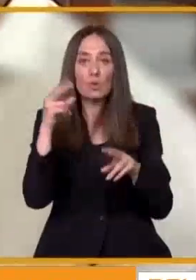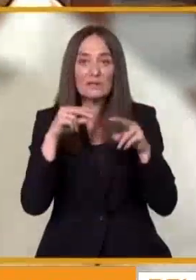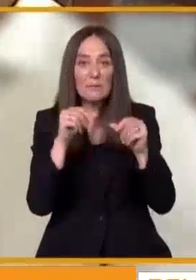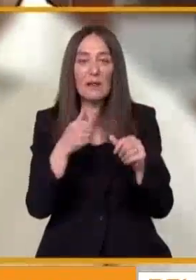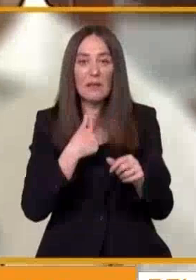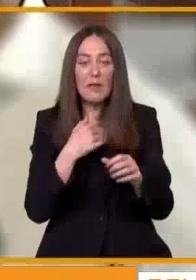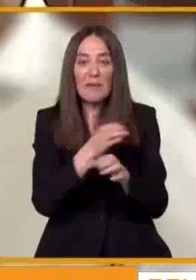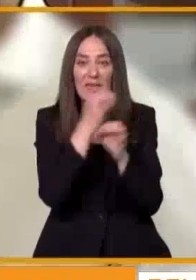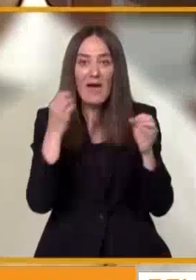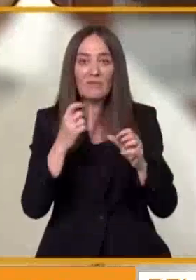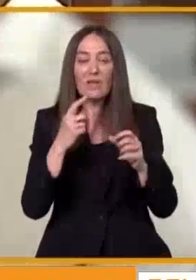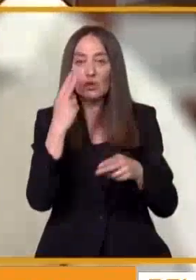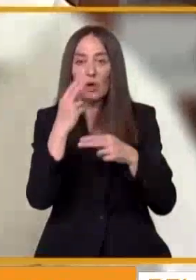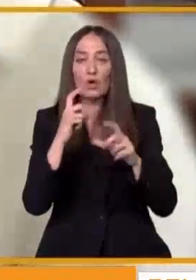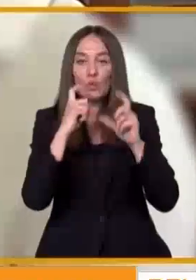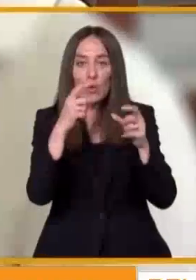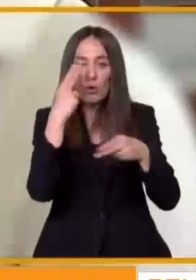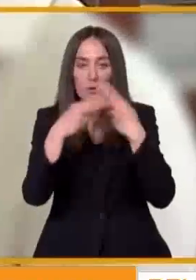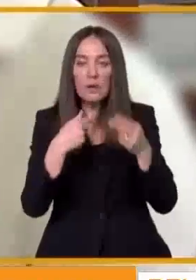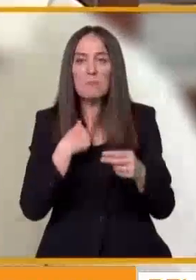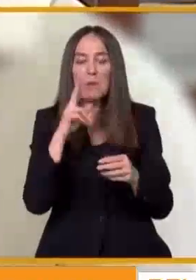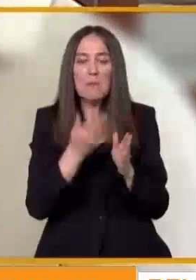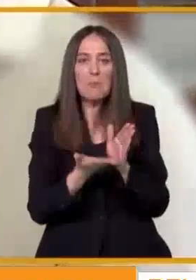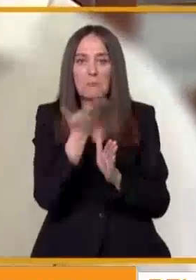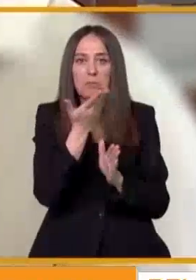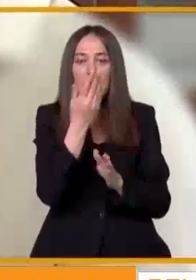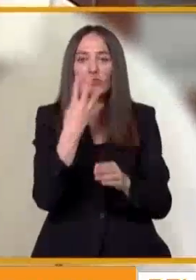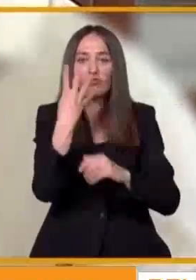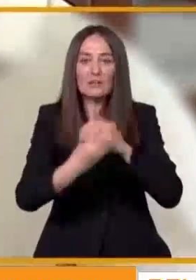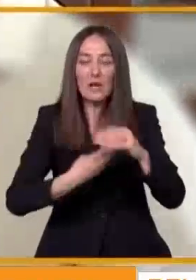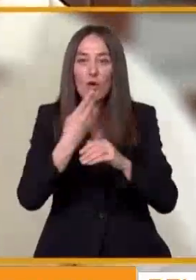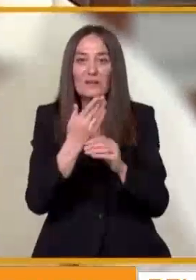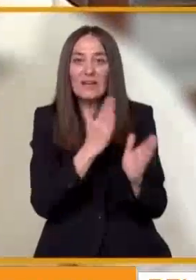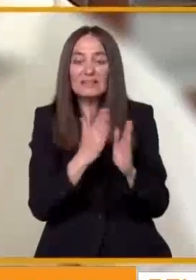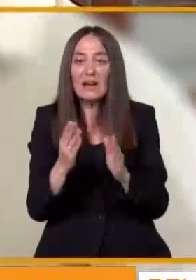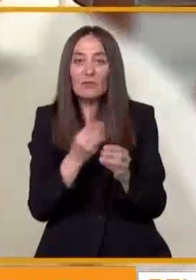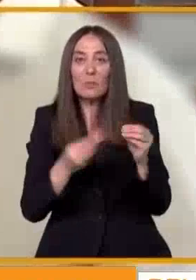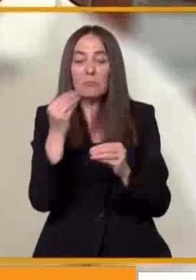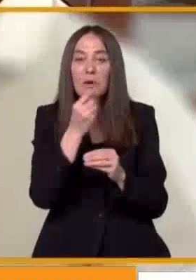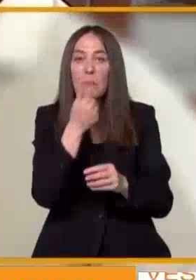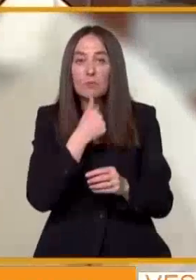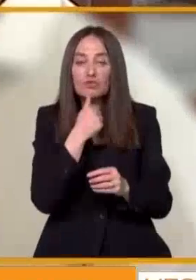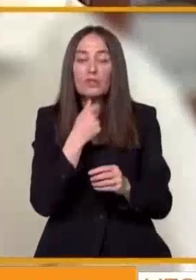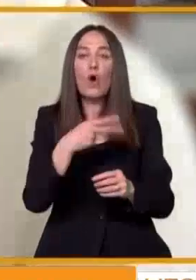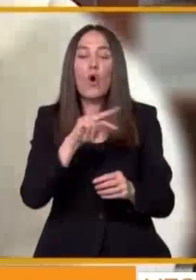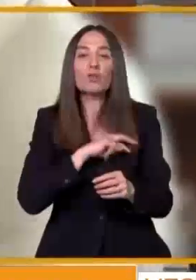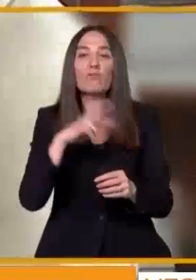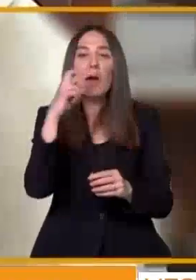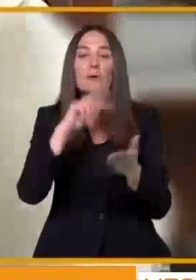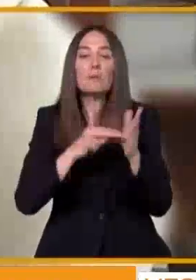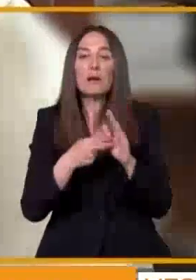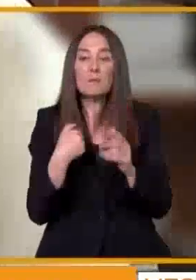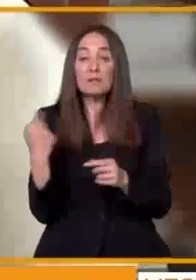je javni dug pod kontrolom, imamo suficit u budžetu 4 godine za redom, dakle, ozbiljnom, odgovornom ekonomskom politikom. Došli